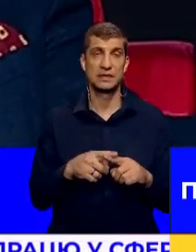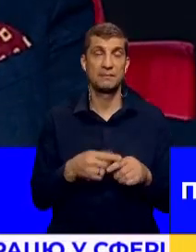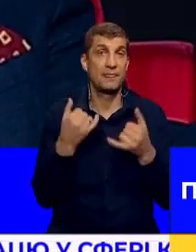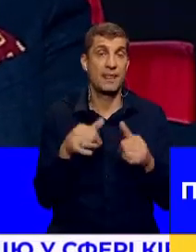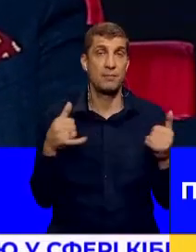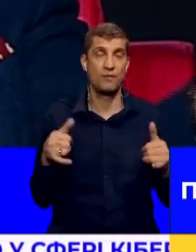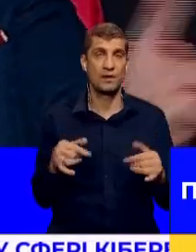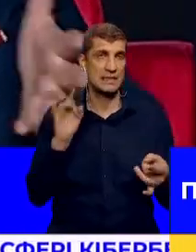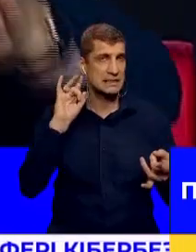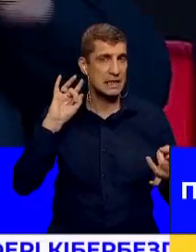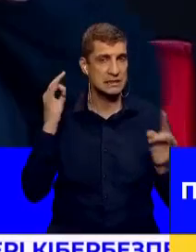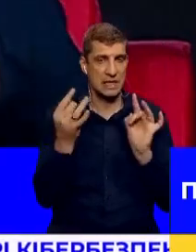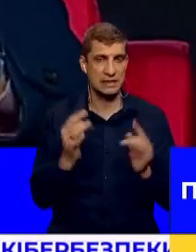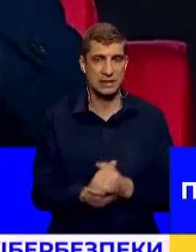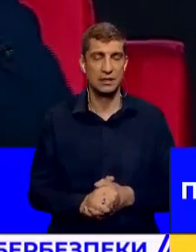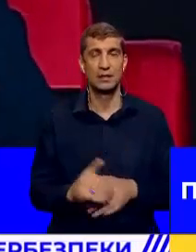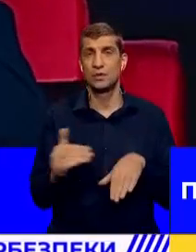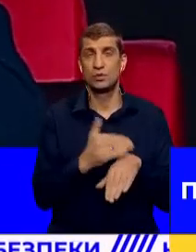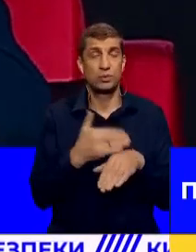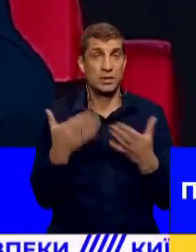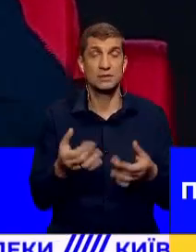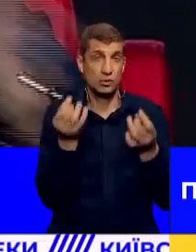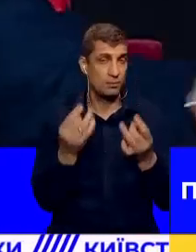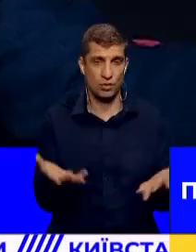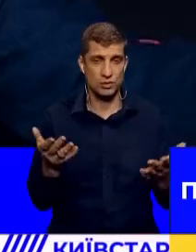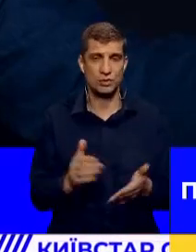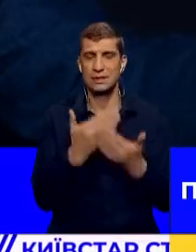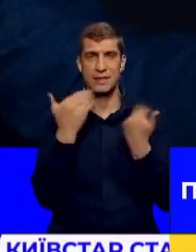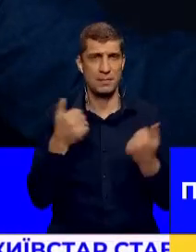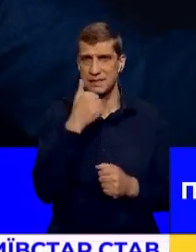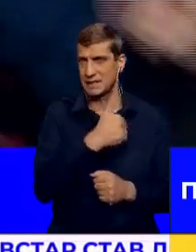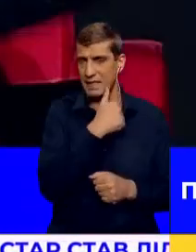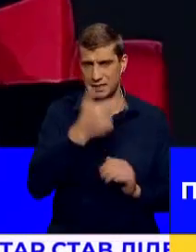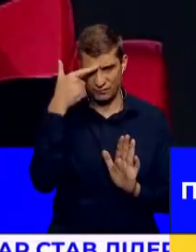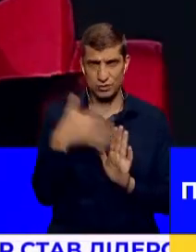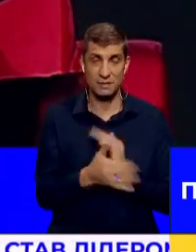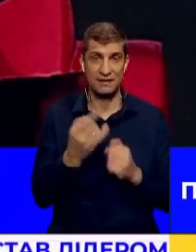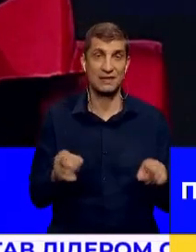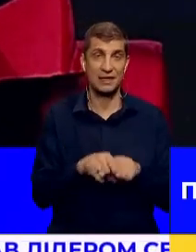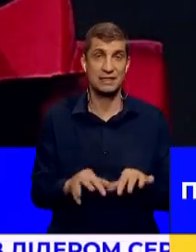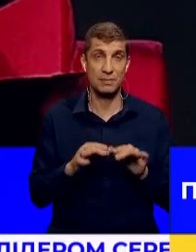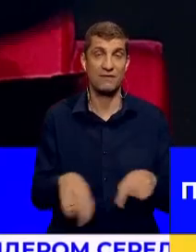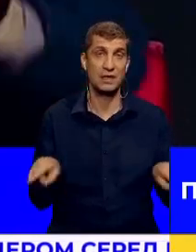неймовірна сенсація. Ну от, будь ласка, от просто, нема секретів, розумієте? І в таких